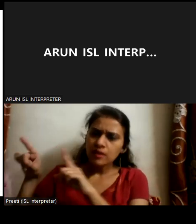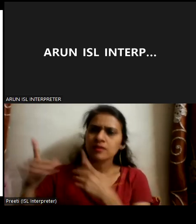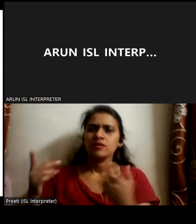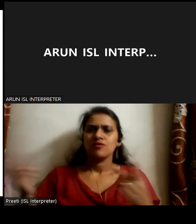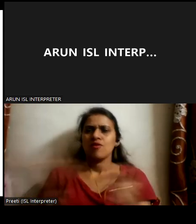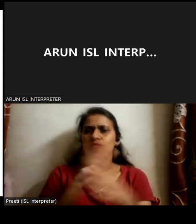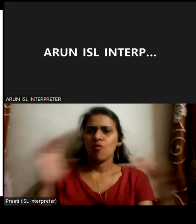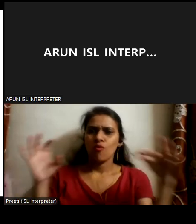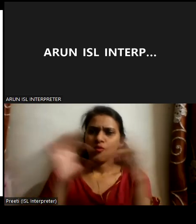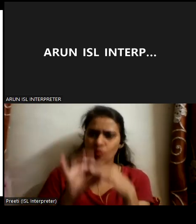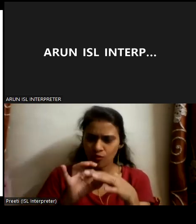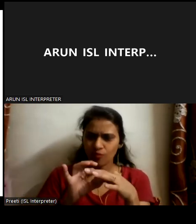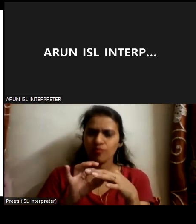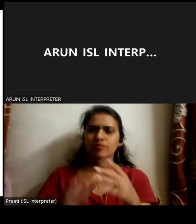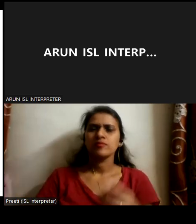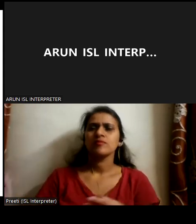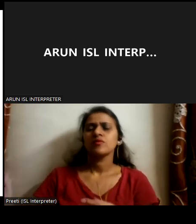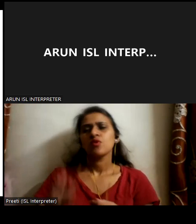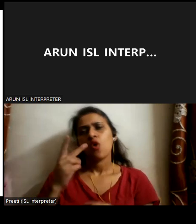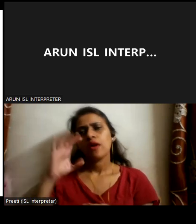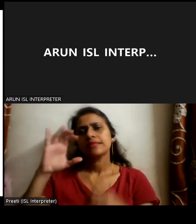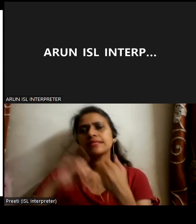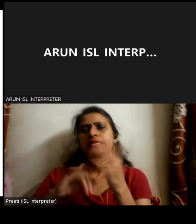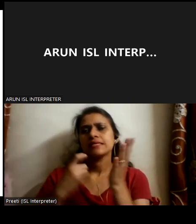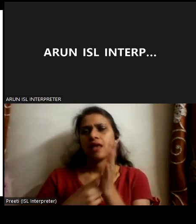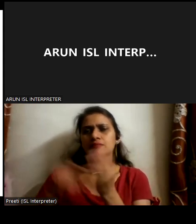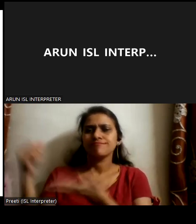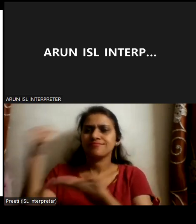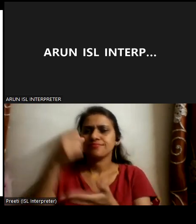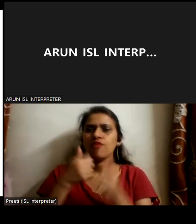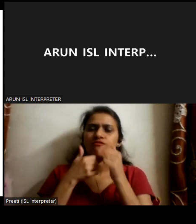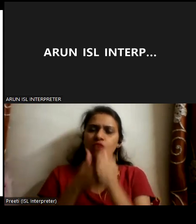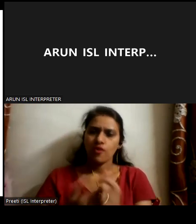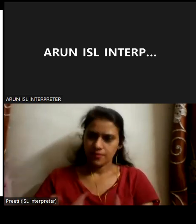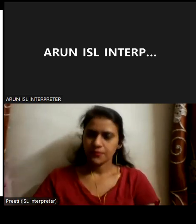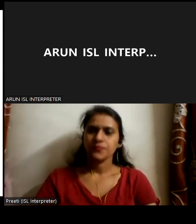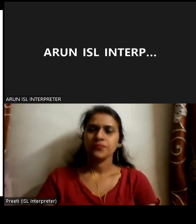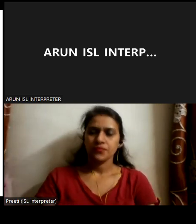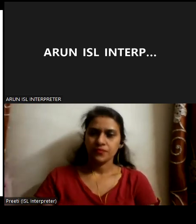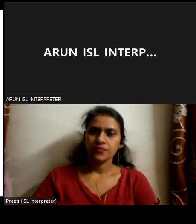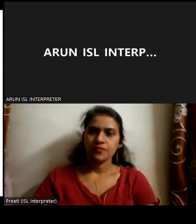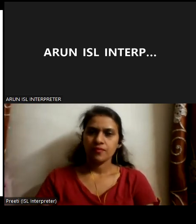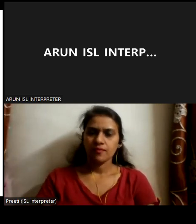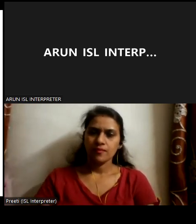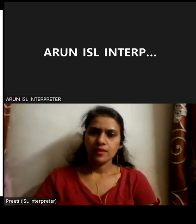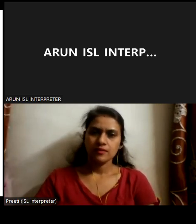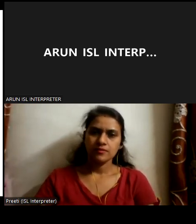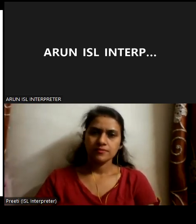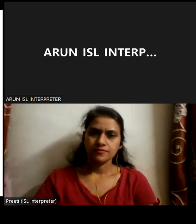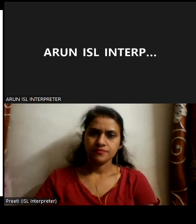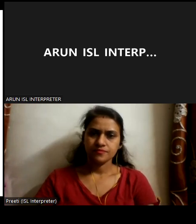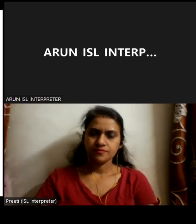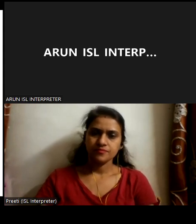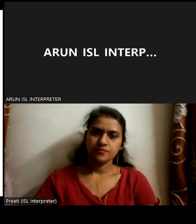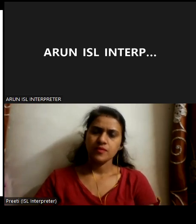कॉर्पोरेट सोशल रिस्पॉन्सिबिलिटी एंड सिमिलर फाउंडेशंस, और वी कैन हैव अ मैकेनिज्म लाइक पब्लिक प्राइवेट पार्टनरशिप